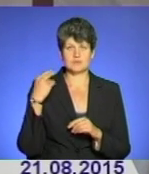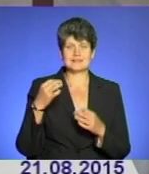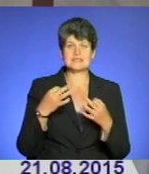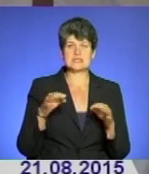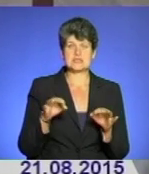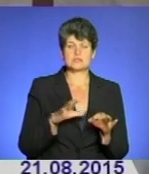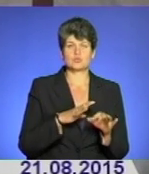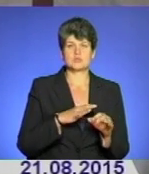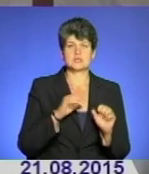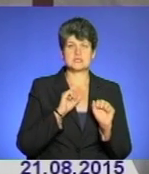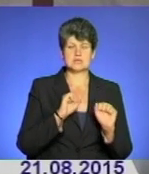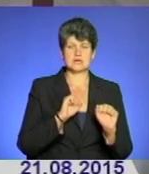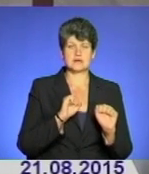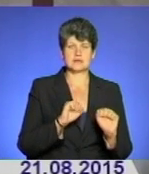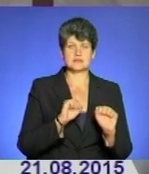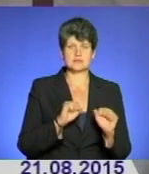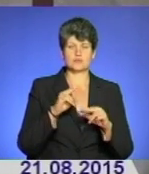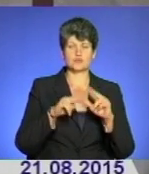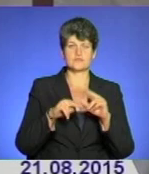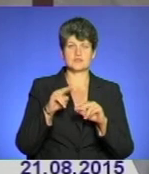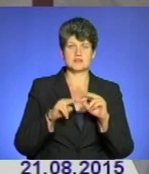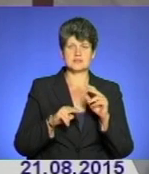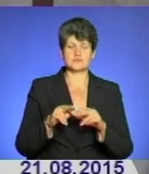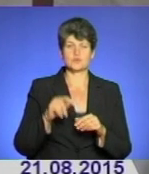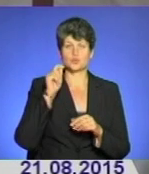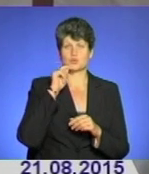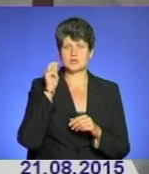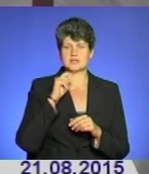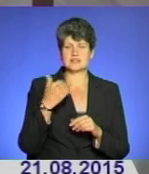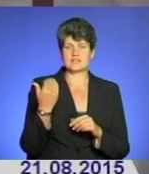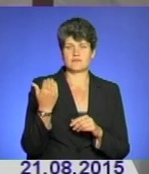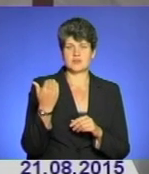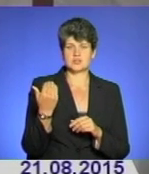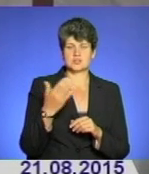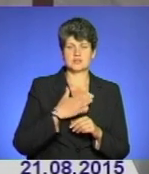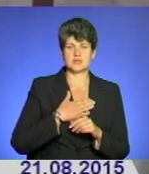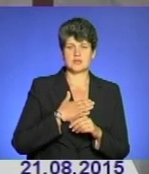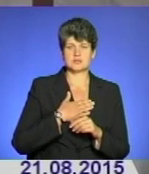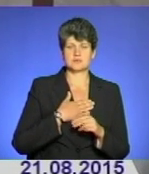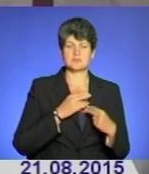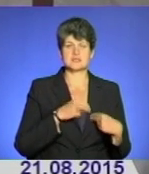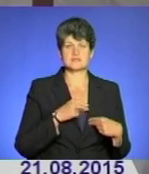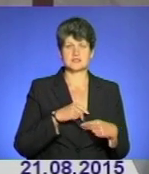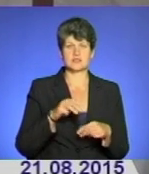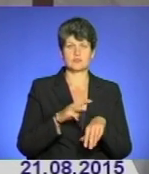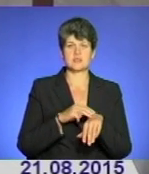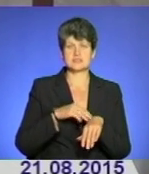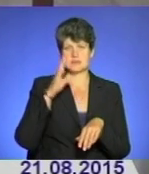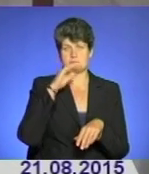незалежні стояли на захисті, на будівництві незалежності України на наших працівників міліції, на